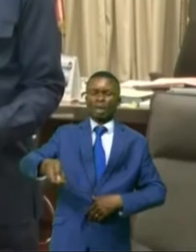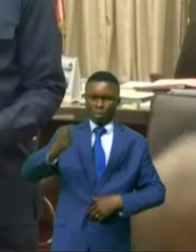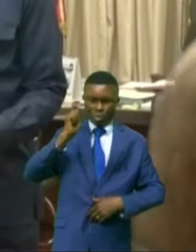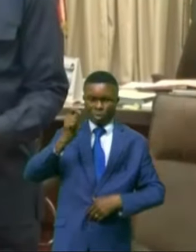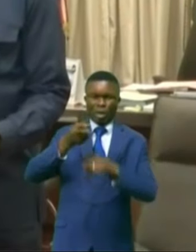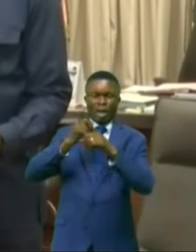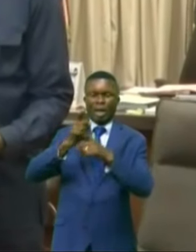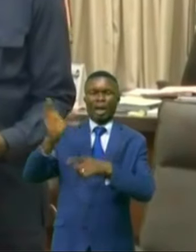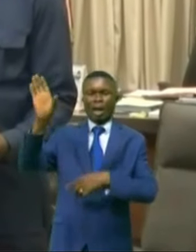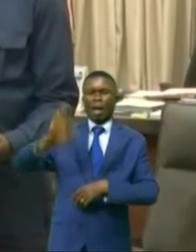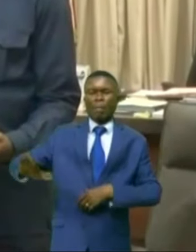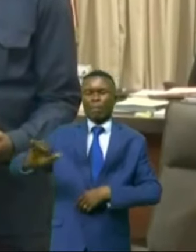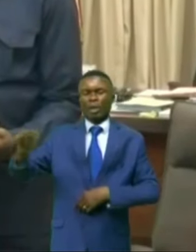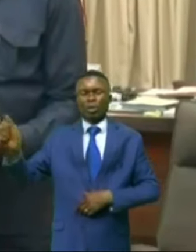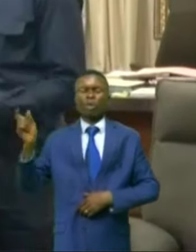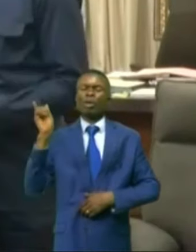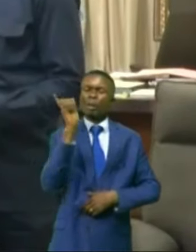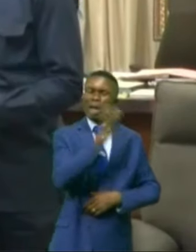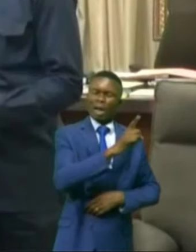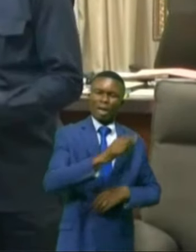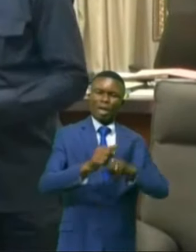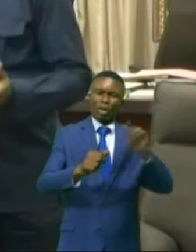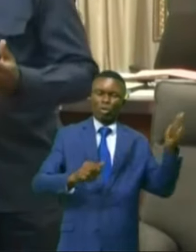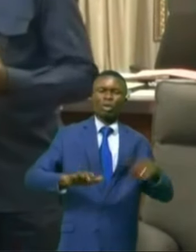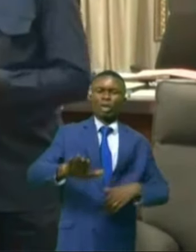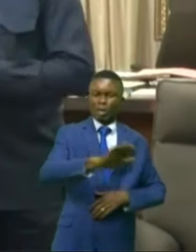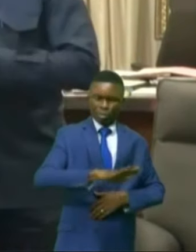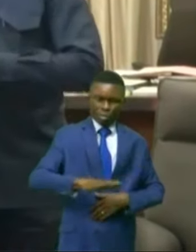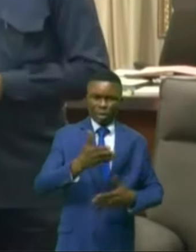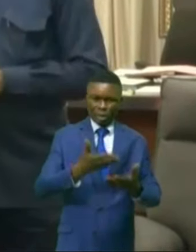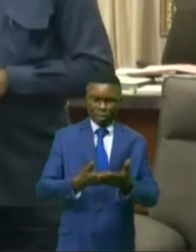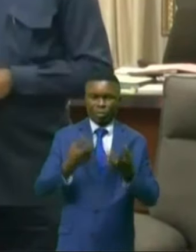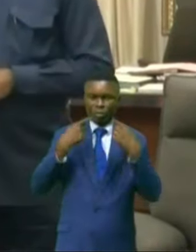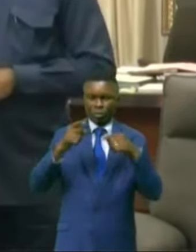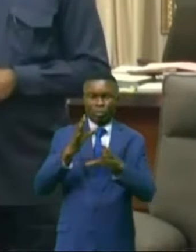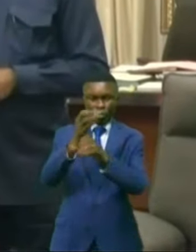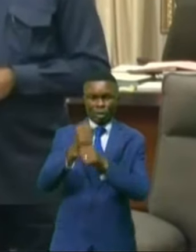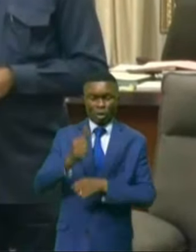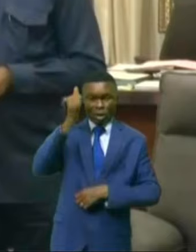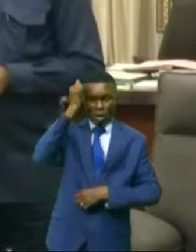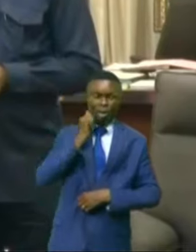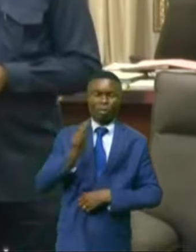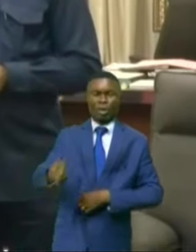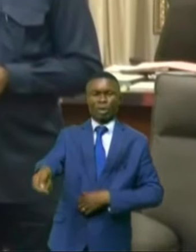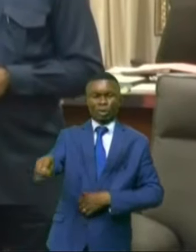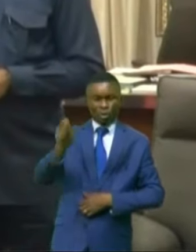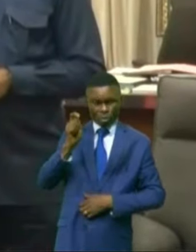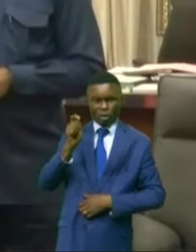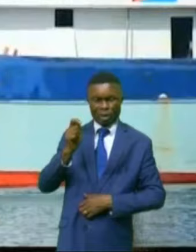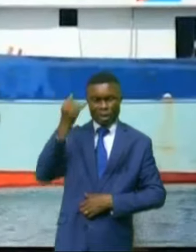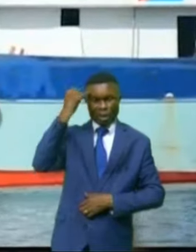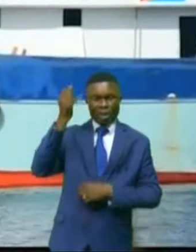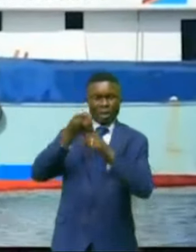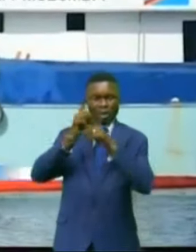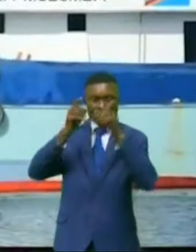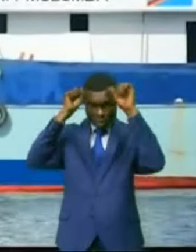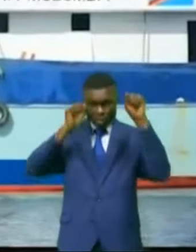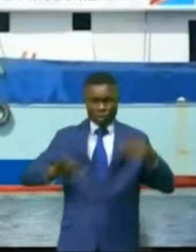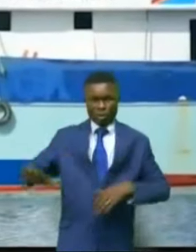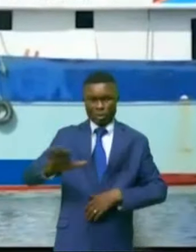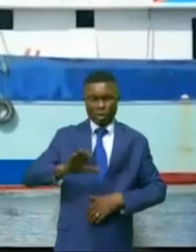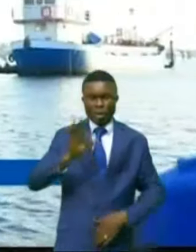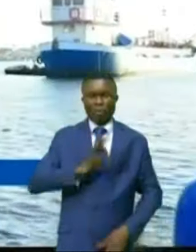d'un point vers un autre. Il faut rappeler que l'acquisition de ces bateaux de pêche est une initiative du président de la